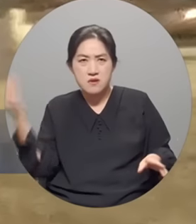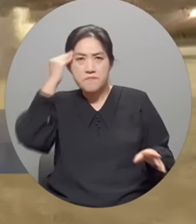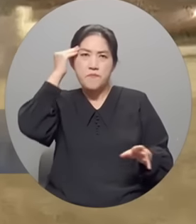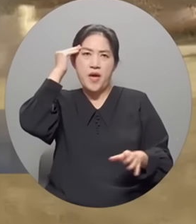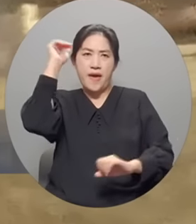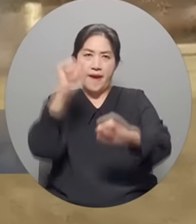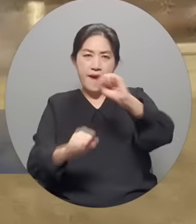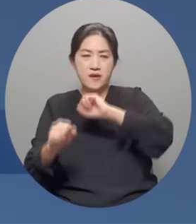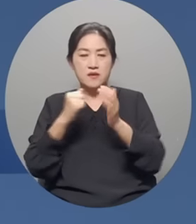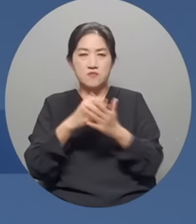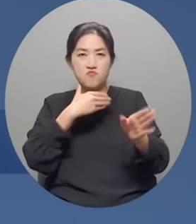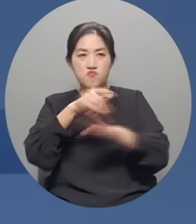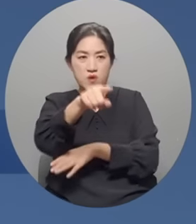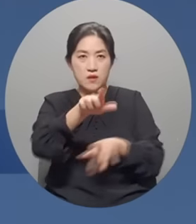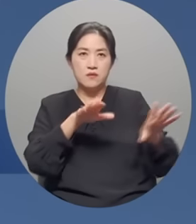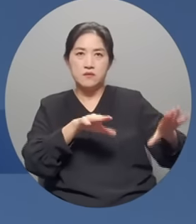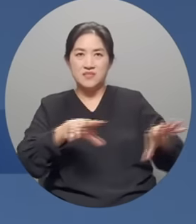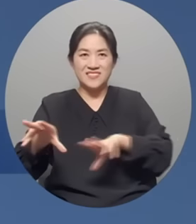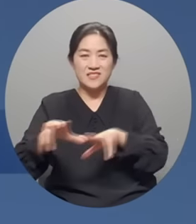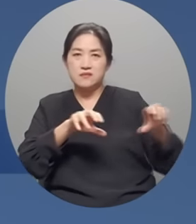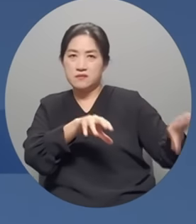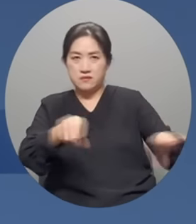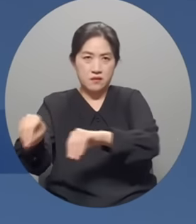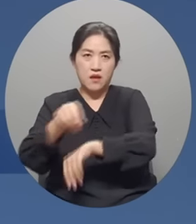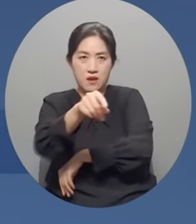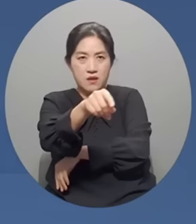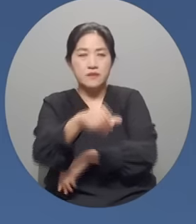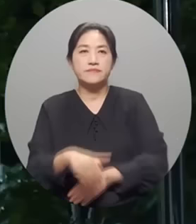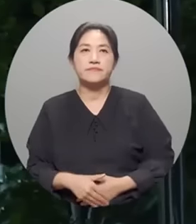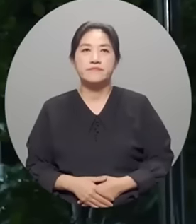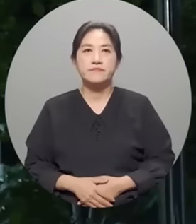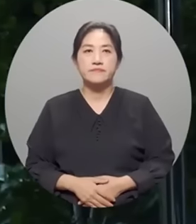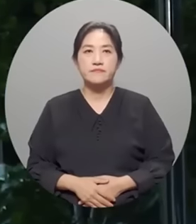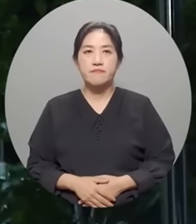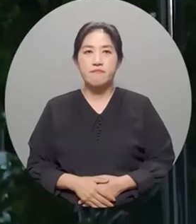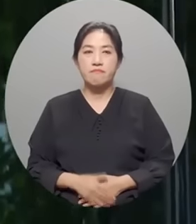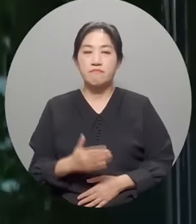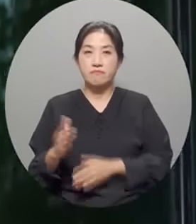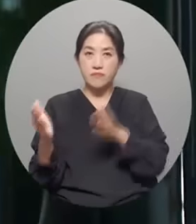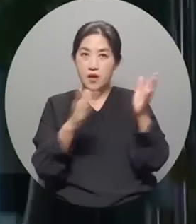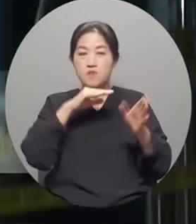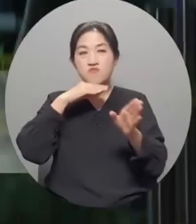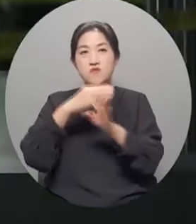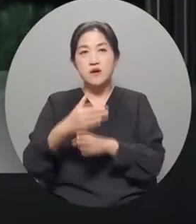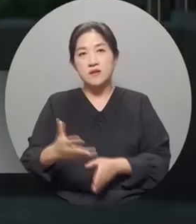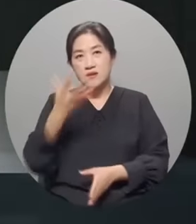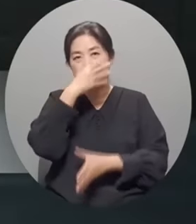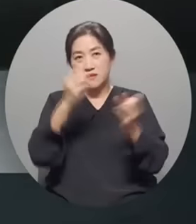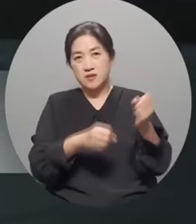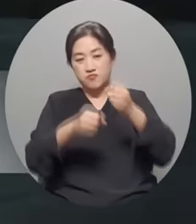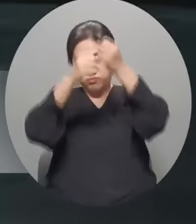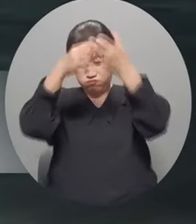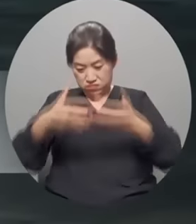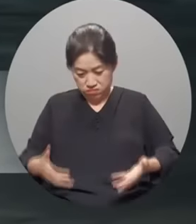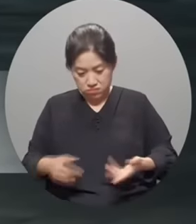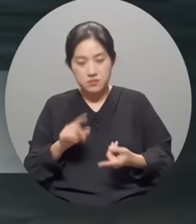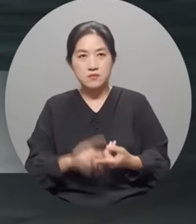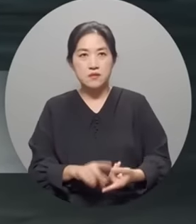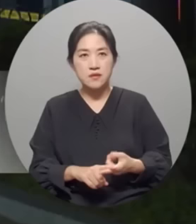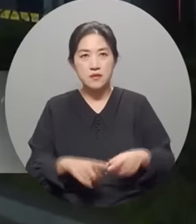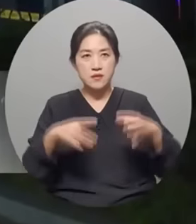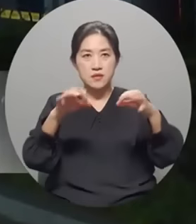안정을 해치는 행위를 즉각 중단할 것을. 한편 북한의 쓰레기 풍선 살포와 관련해 김용현